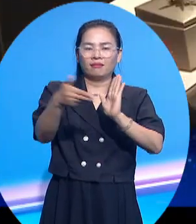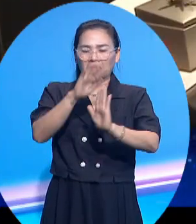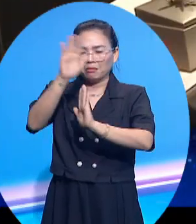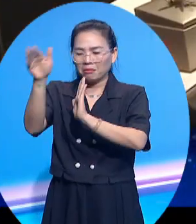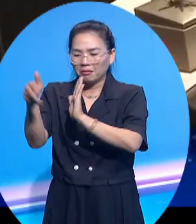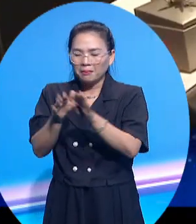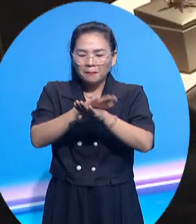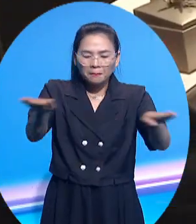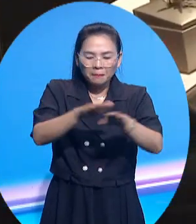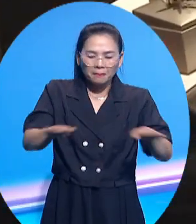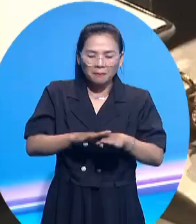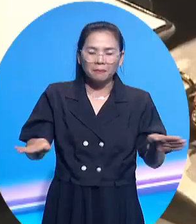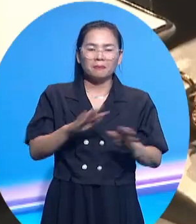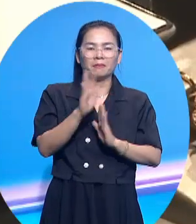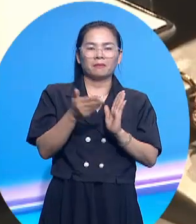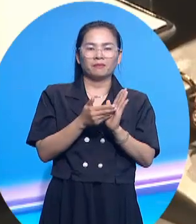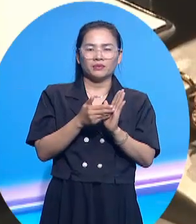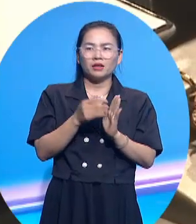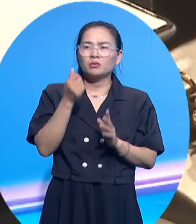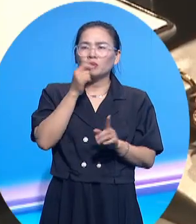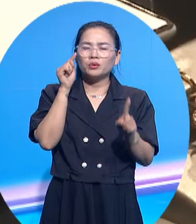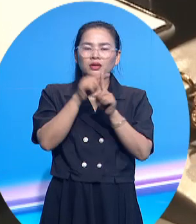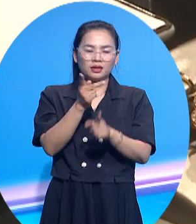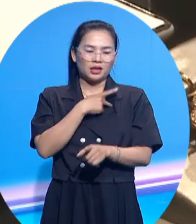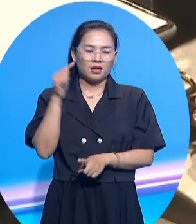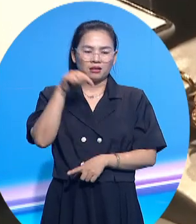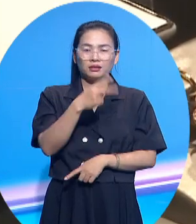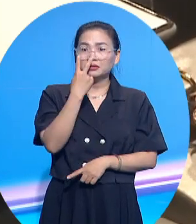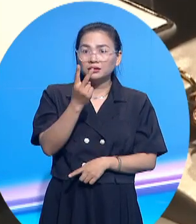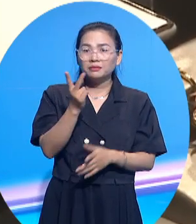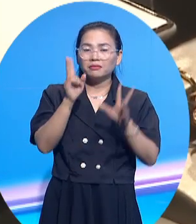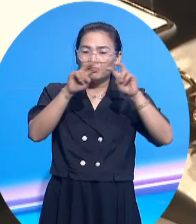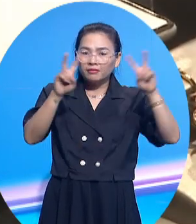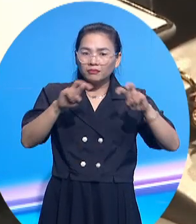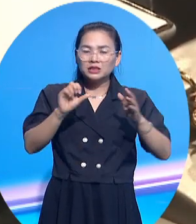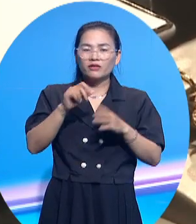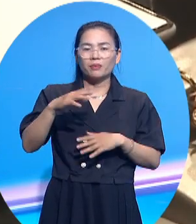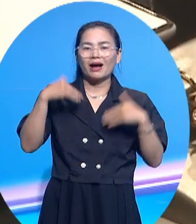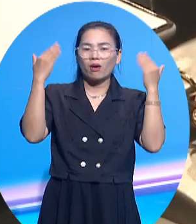nhà phân phối tại Việt Nam, cũng như tìm hiểu thị hiếu của người tiêu dùng Việt trong việc mua sắm các sản phẩm cao cấp.